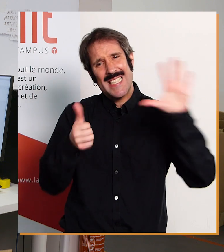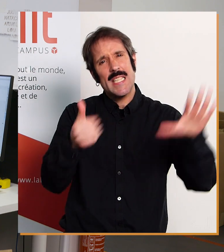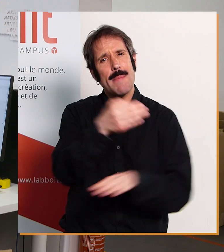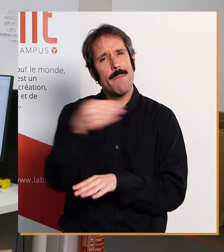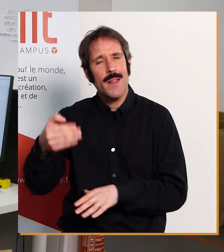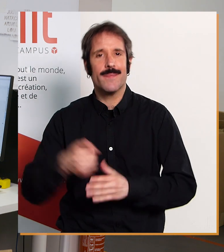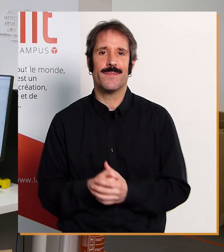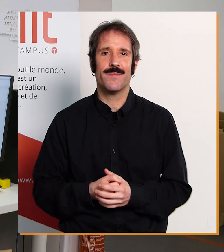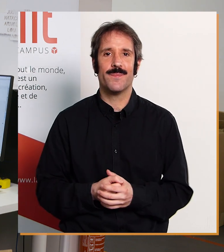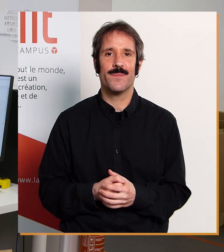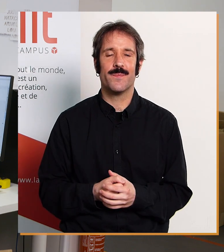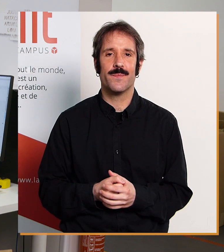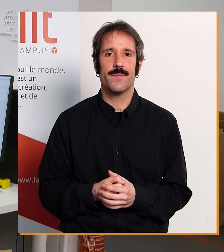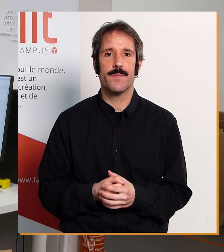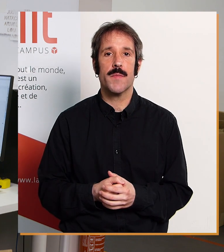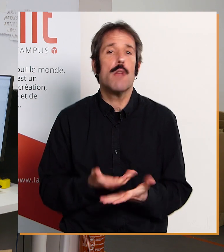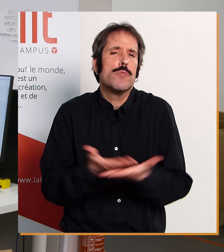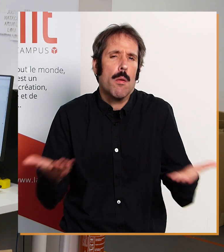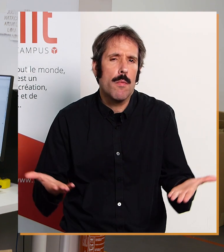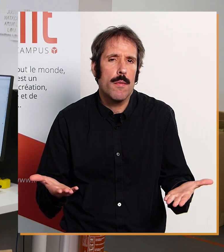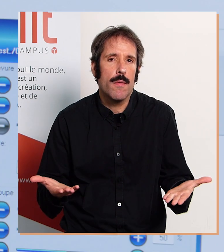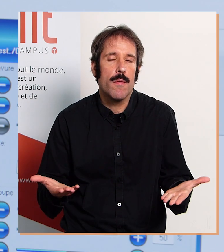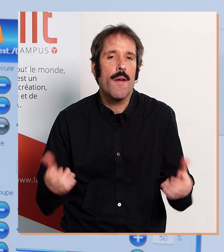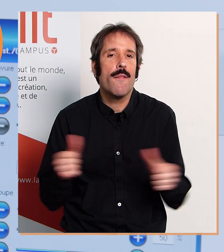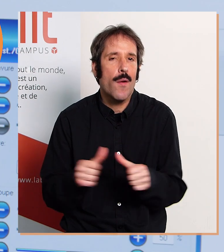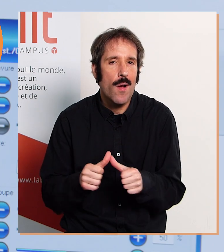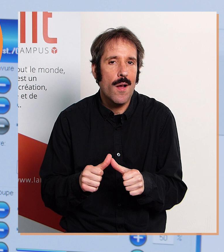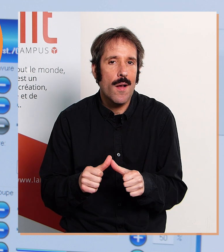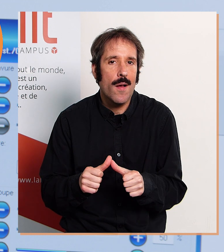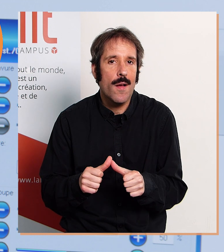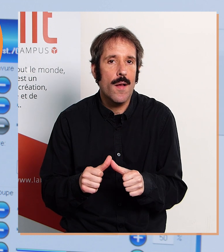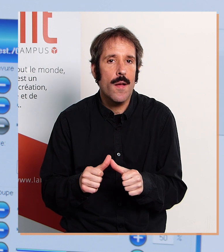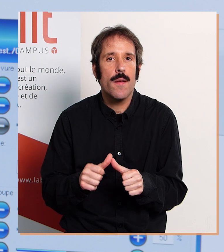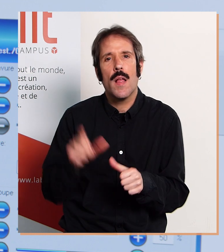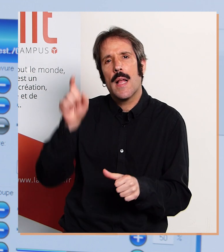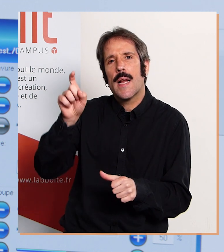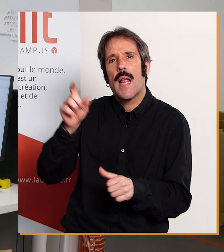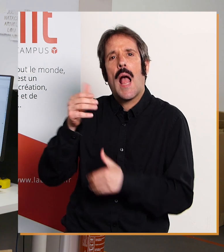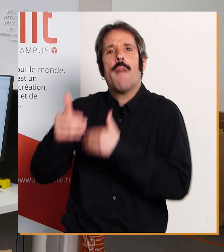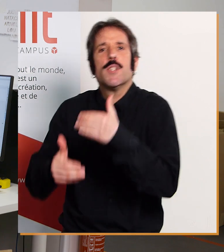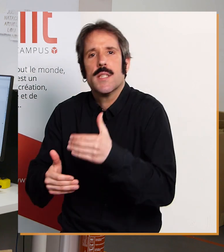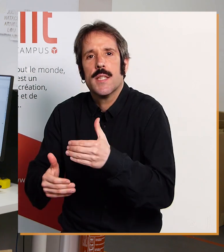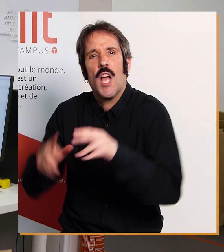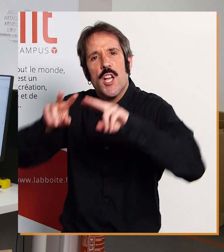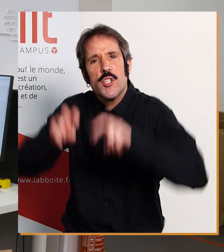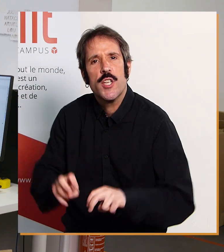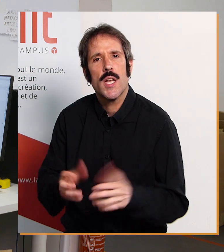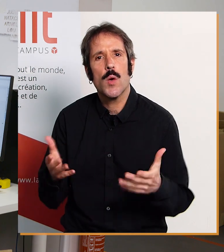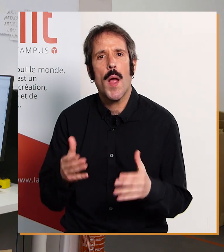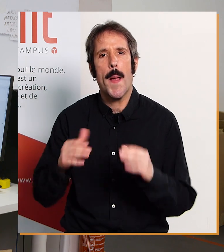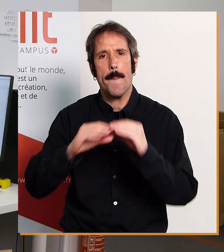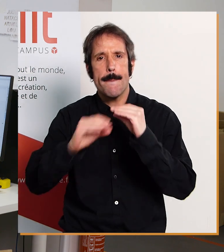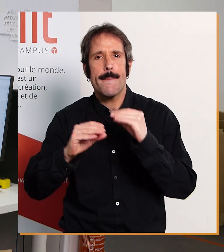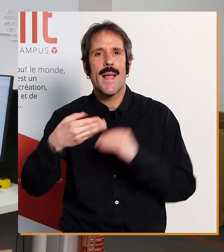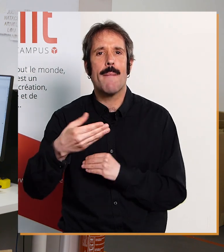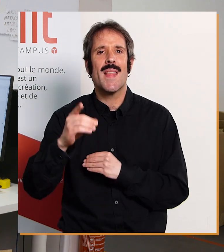d'épaisseur. Et pour faire simple, nous allons dans l'onglet Avancé ici et aller chercher mon médium de